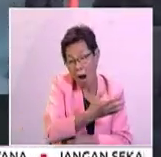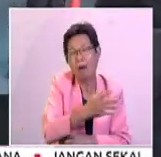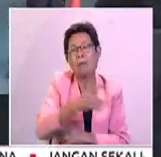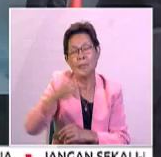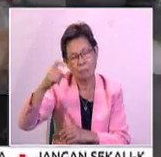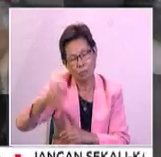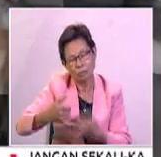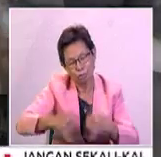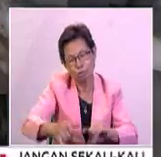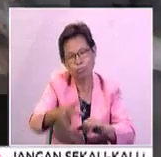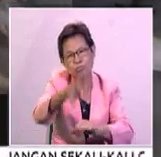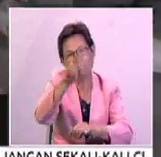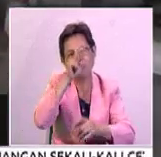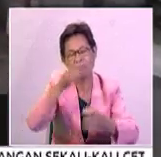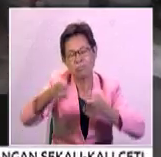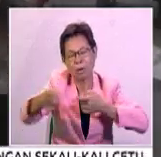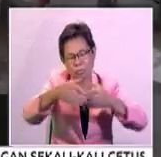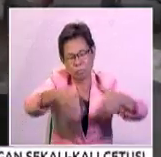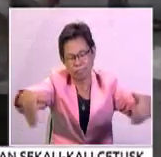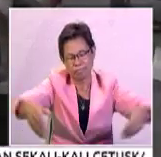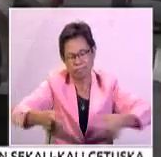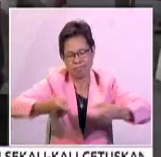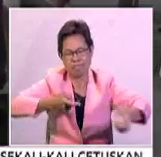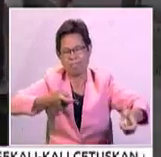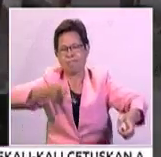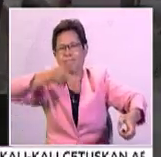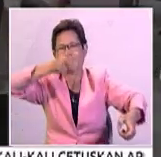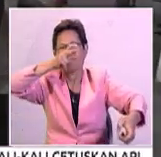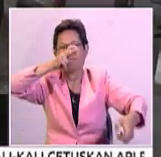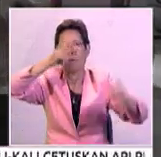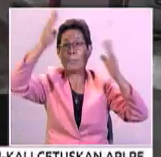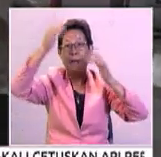terus mengetatkan kawalan sempadan Malaysia-Thailand.